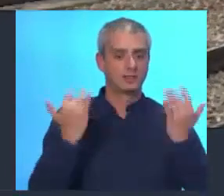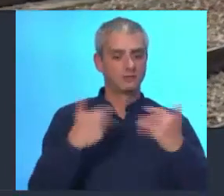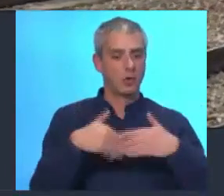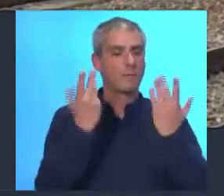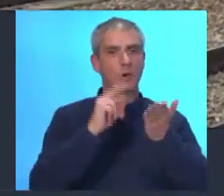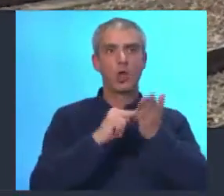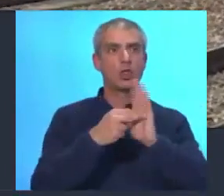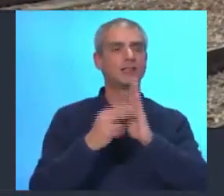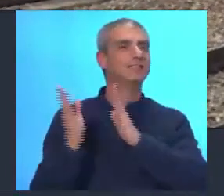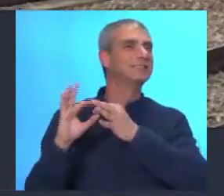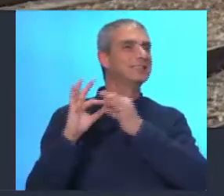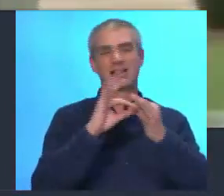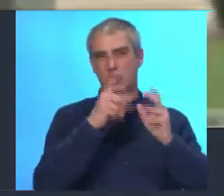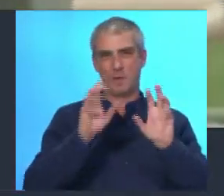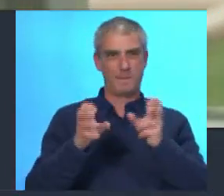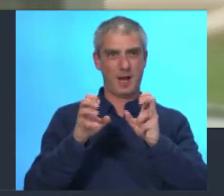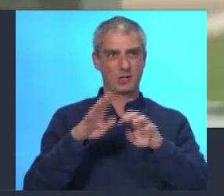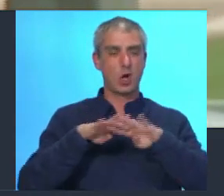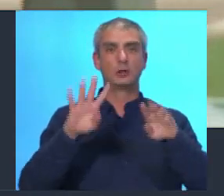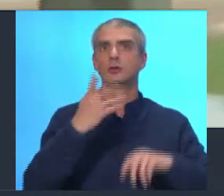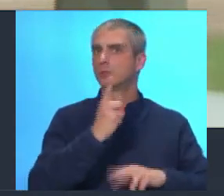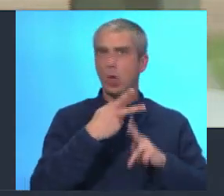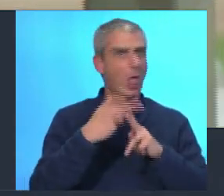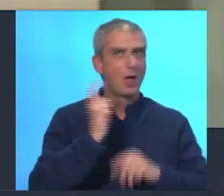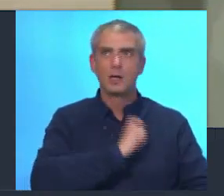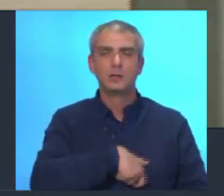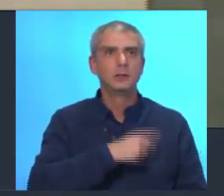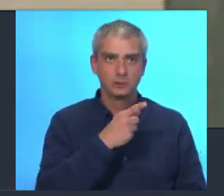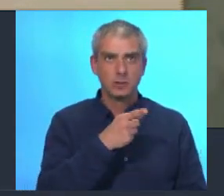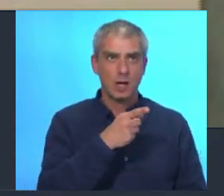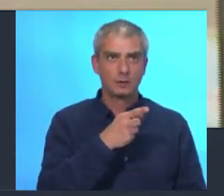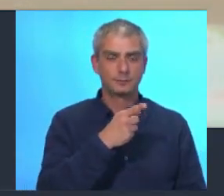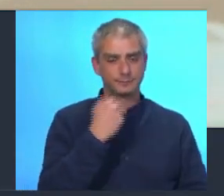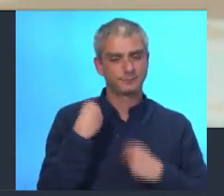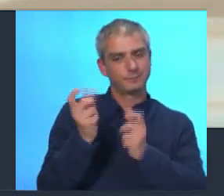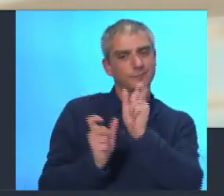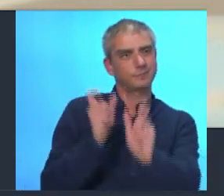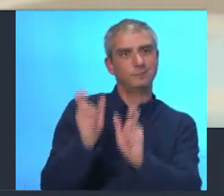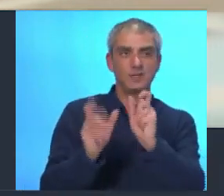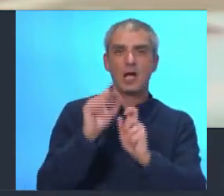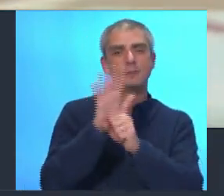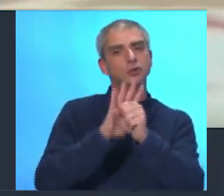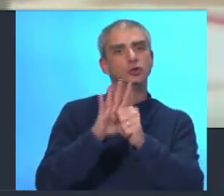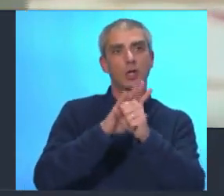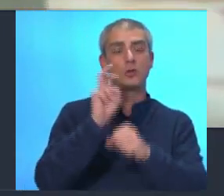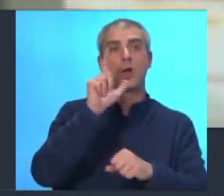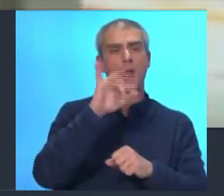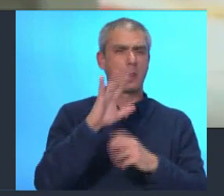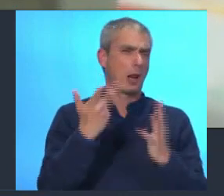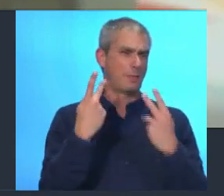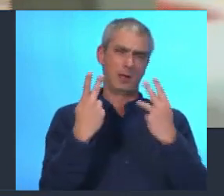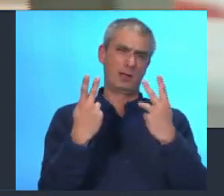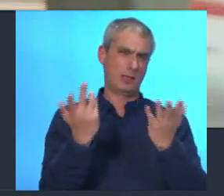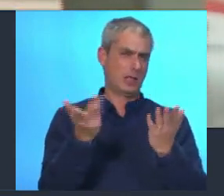בתוכנית סדר יום בכאן רשת ב', לא רק שבעירייה העמידו קשיים, גם שכנעו את אלי למה לא כדאי